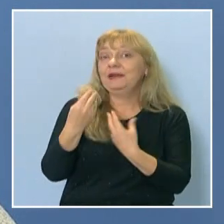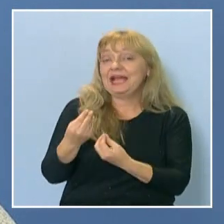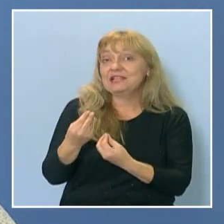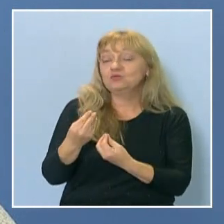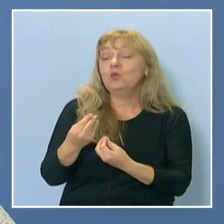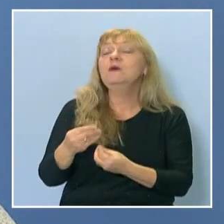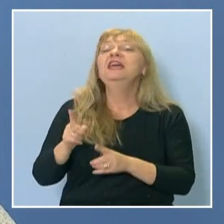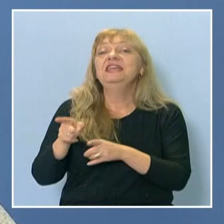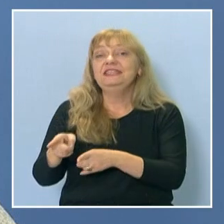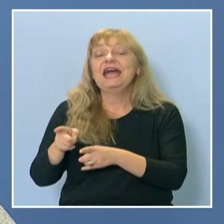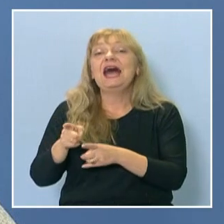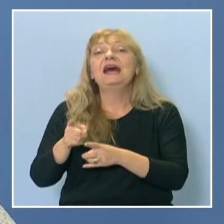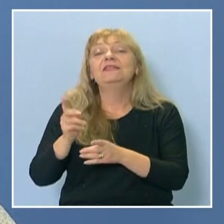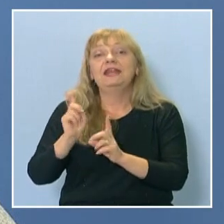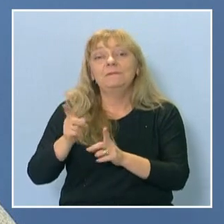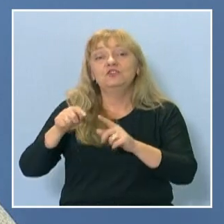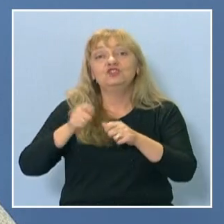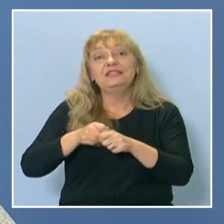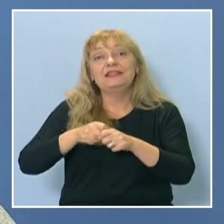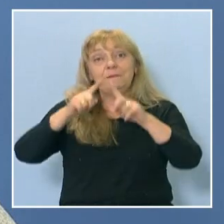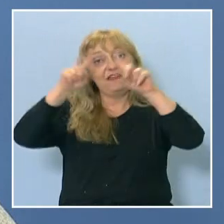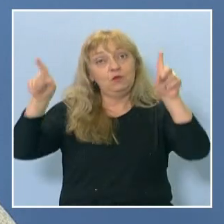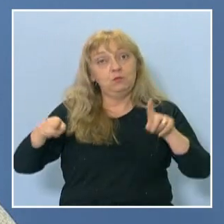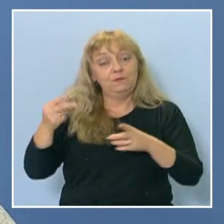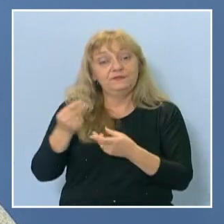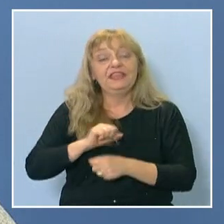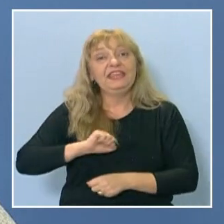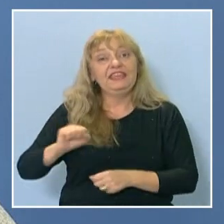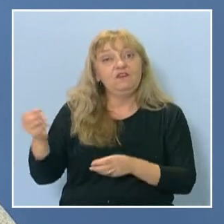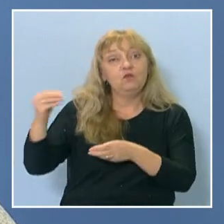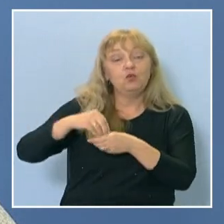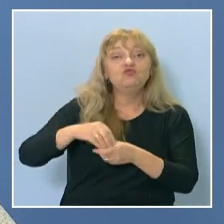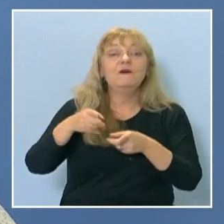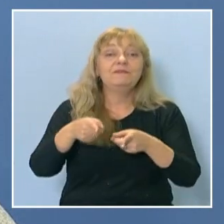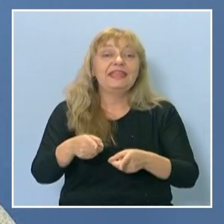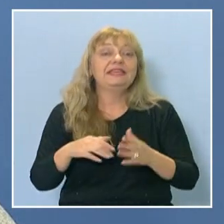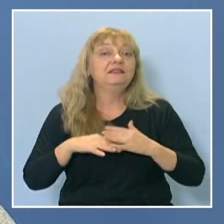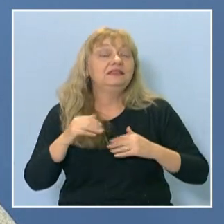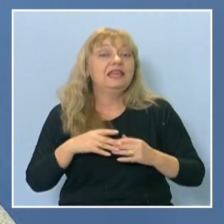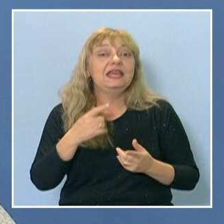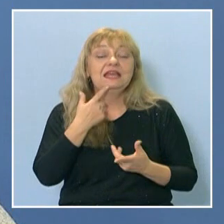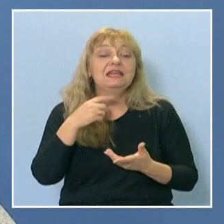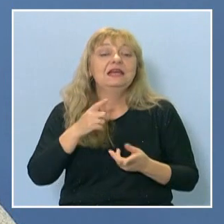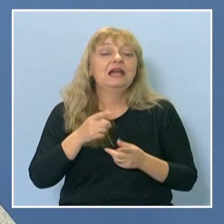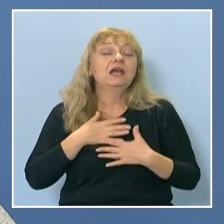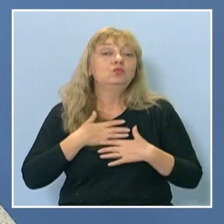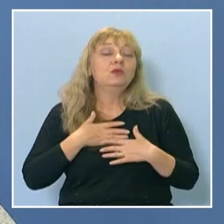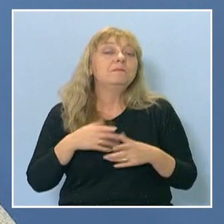И включвам техните заложби в тези часове, като